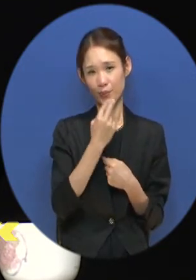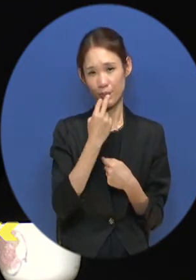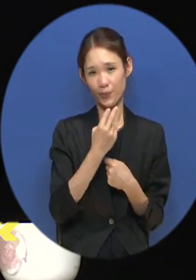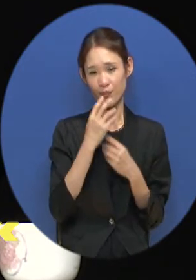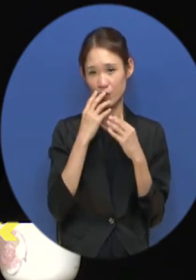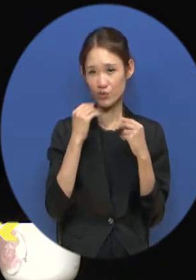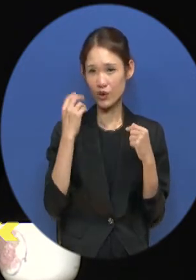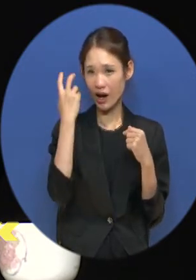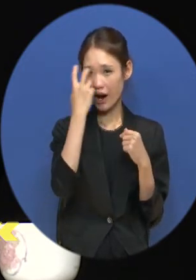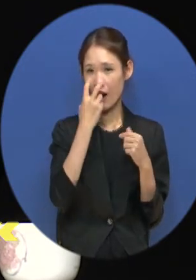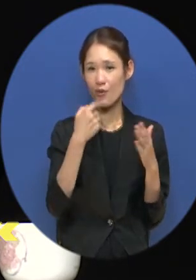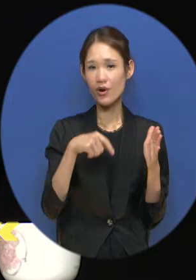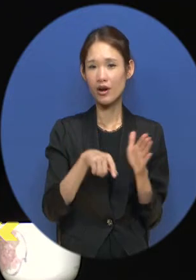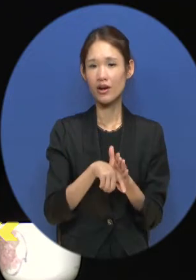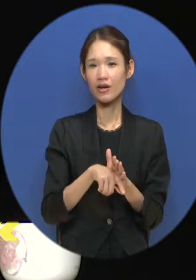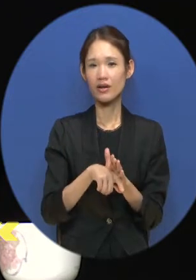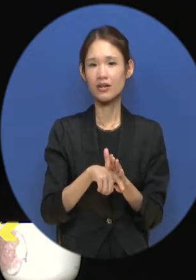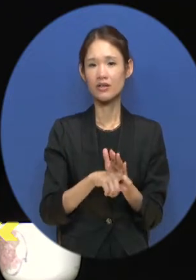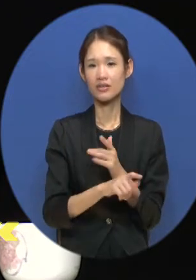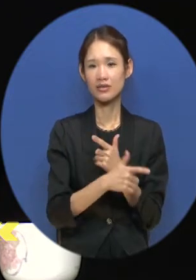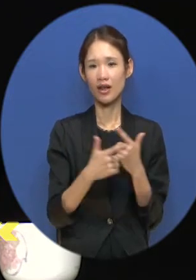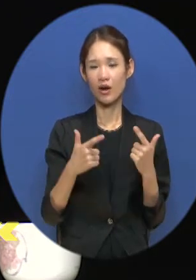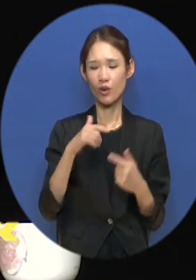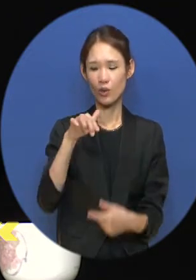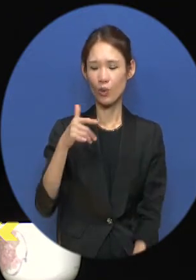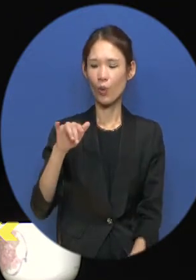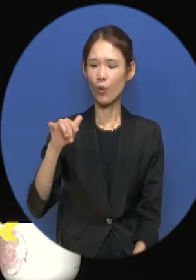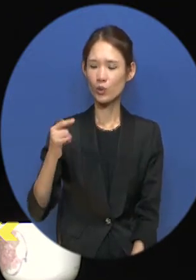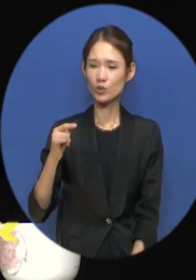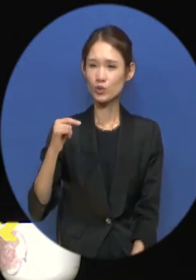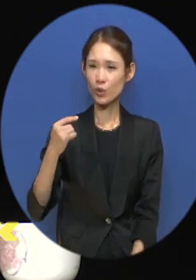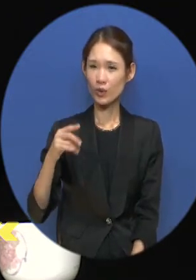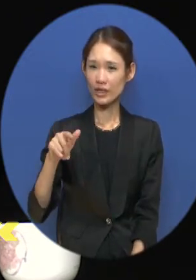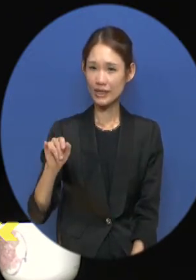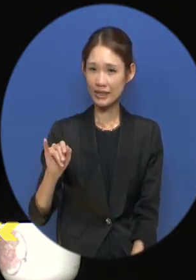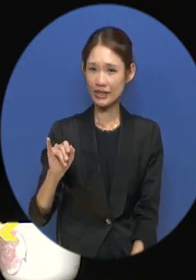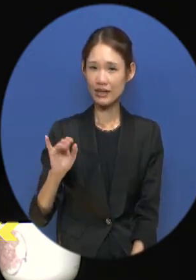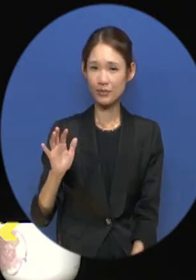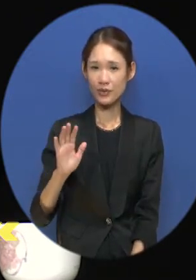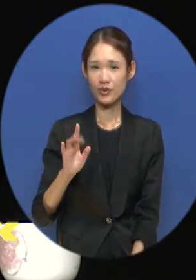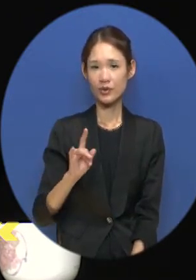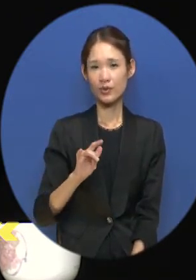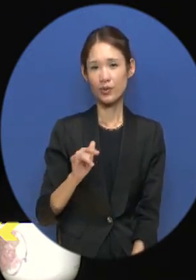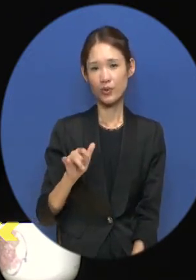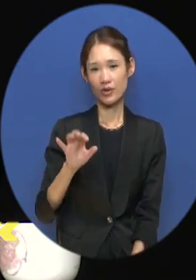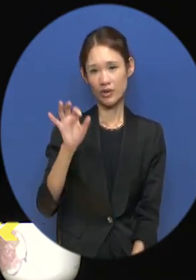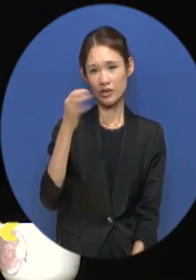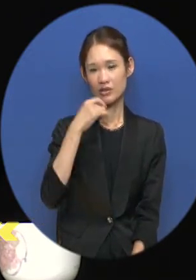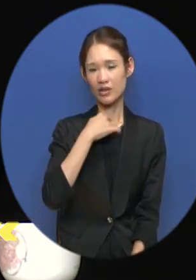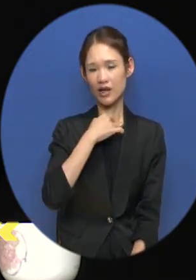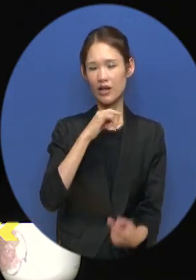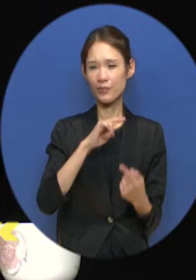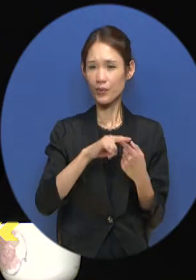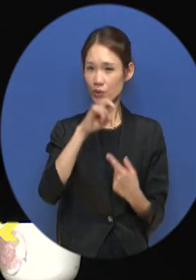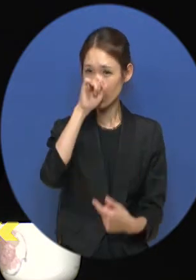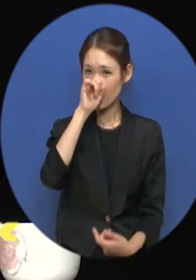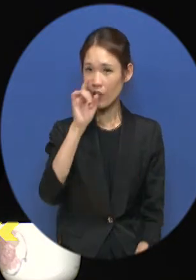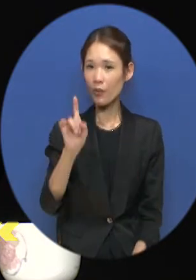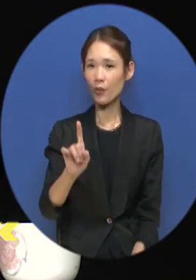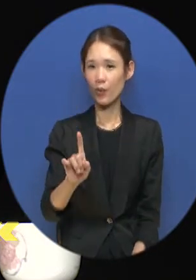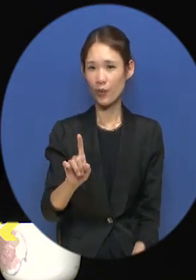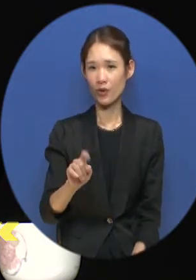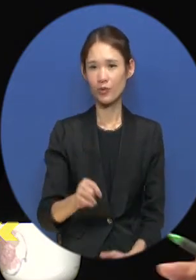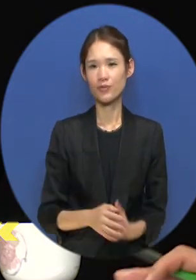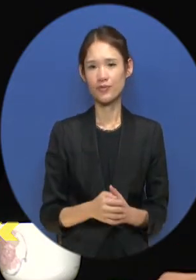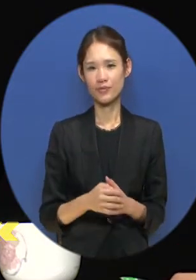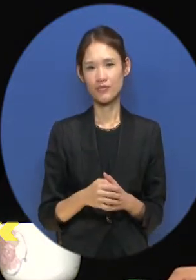관리를 위해서는 어떠한 뭐 다양한 공조라든가 환기시설이 있는데 네. 어떤 기술이 가장 최적이라고 생각하세요?